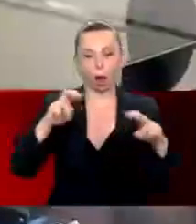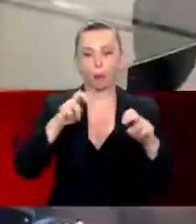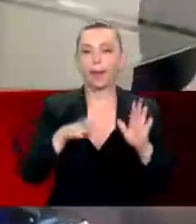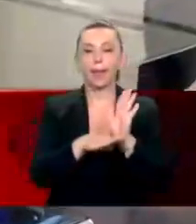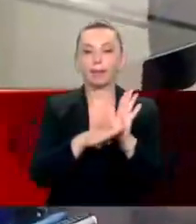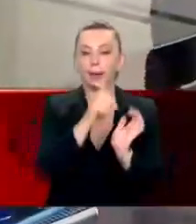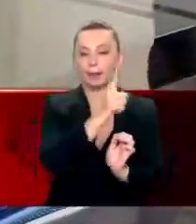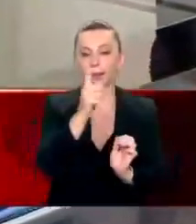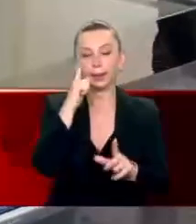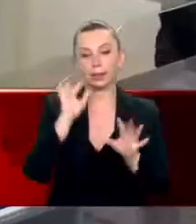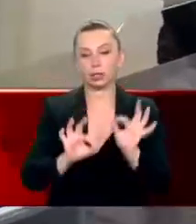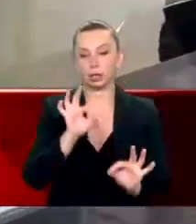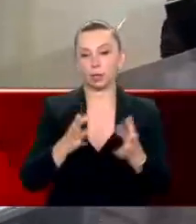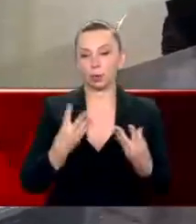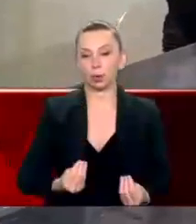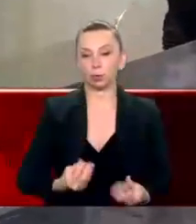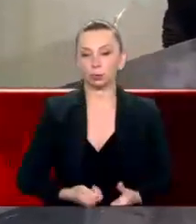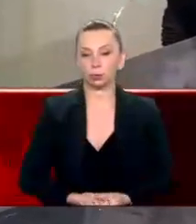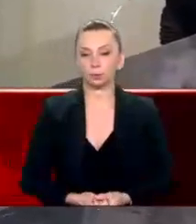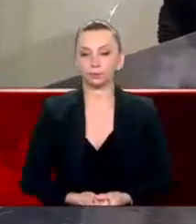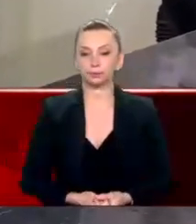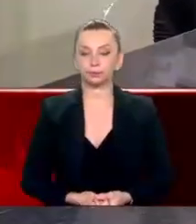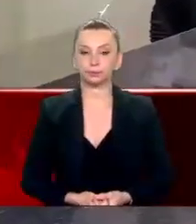tek tek incelendi.